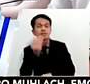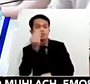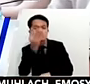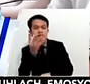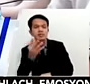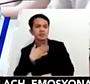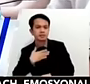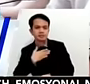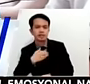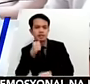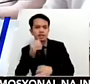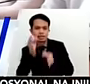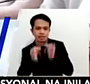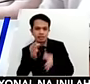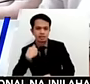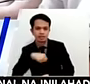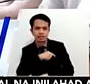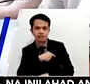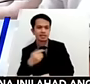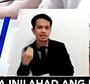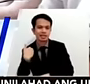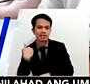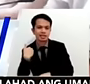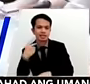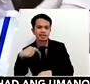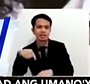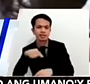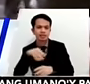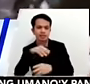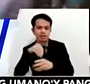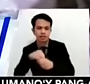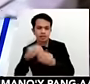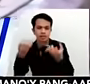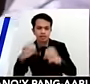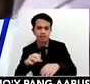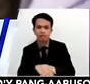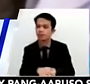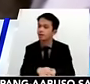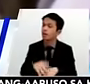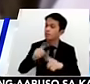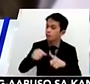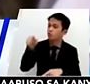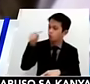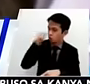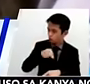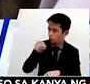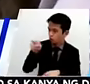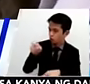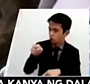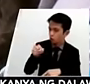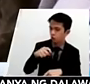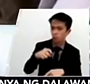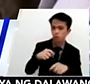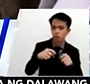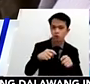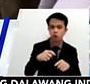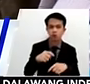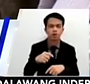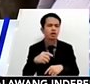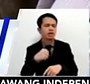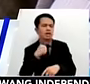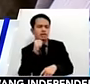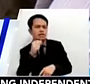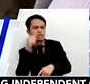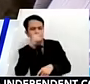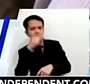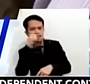judge us. Hindi pa po kami convicted sa case. The case has just been filed po. We are not lying po, Your Honor. You're lying. We're